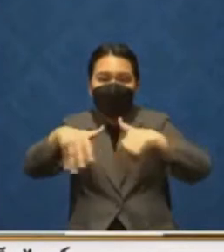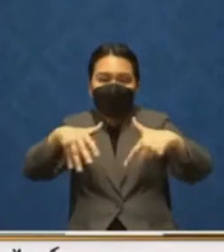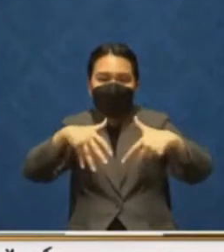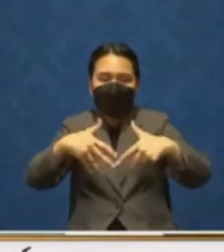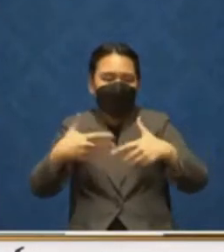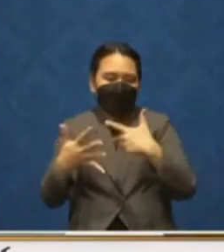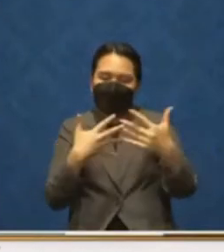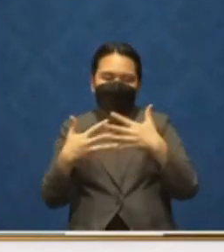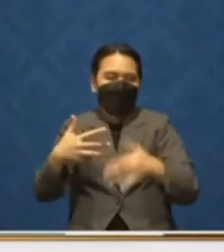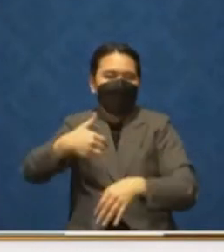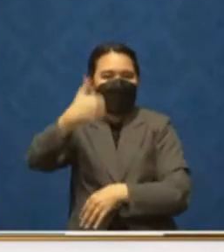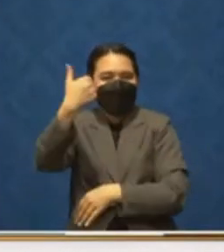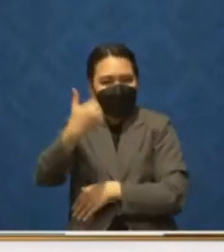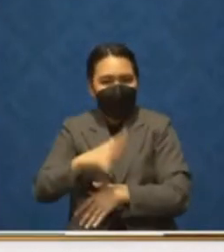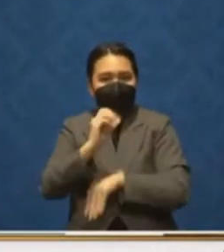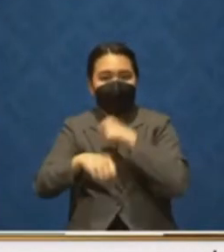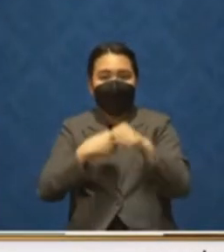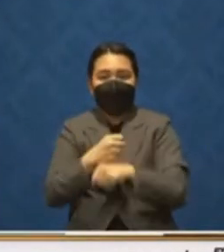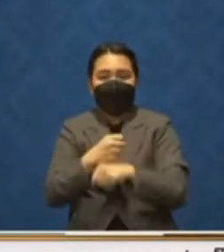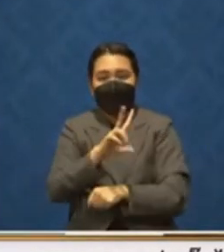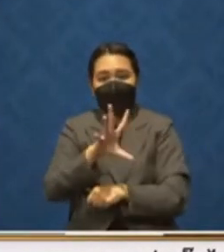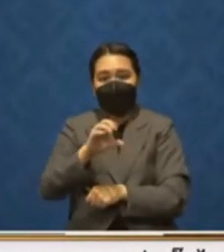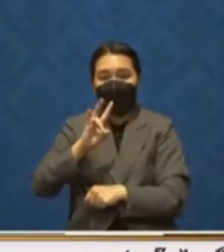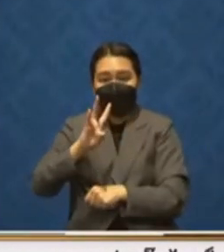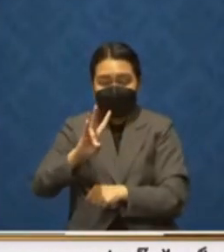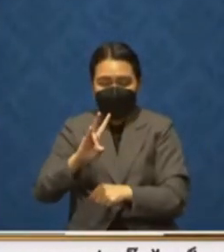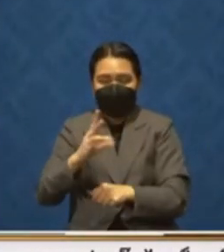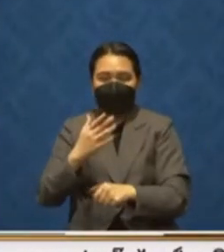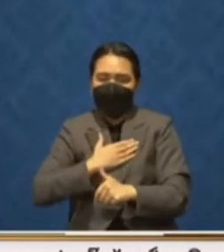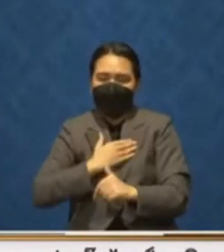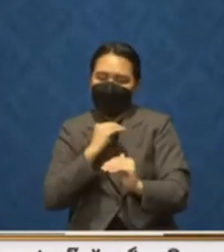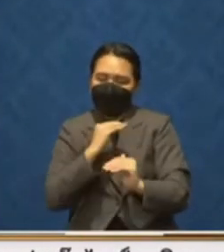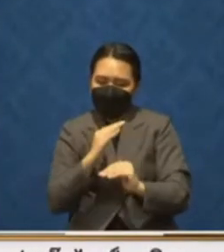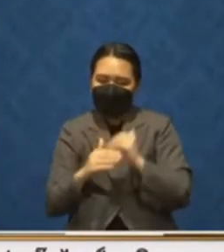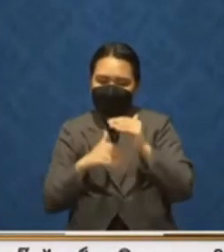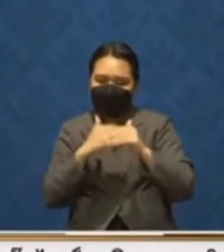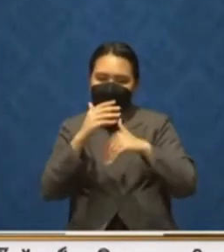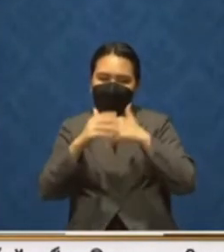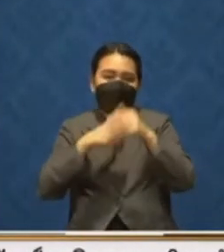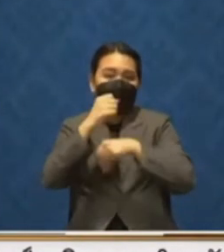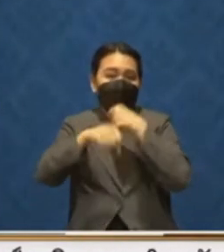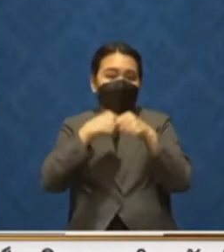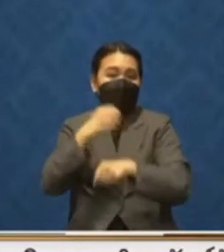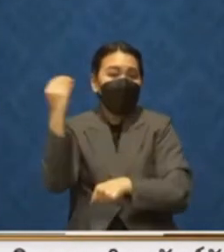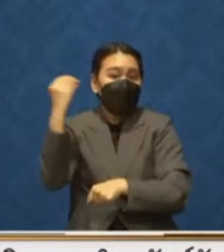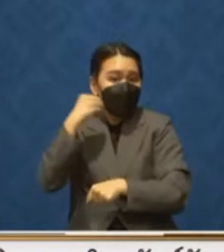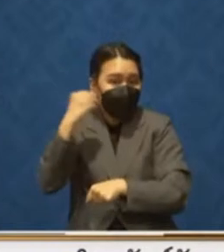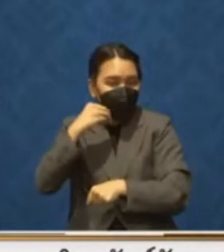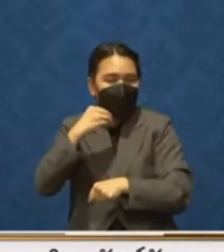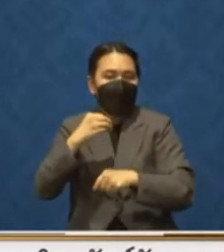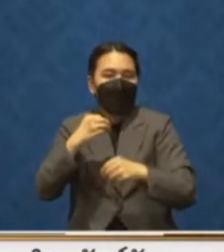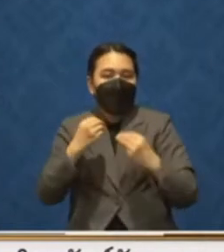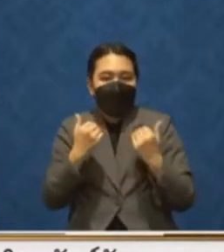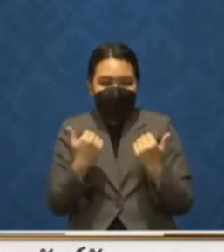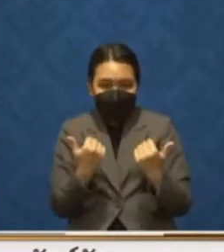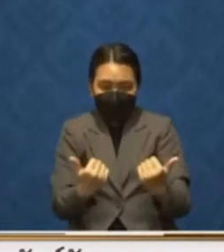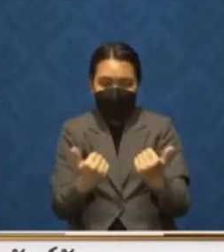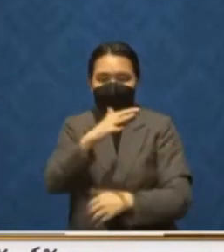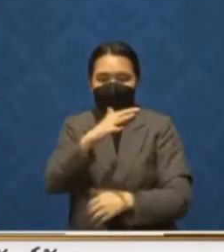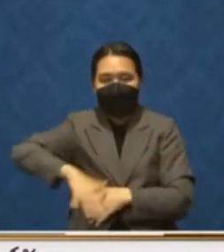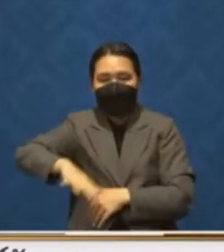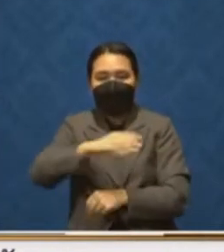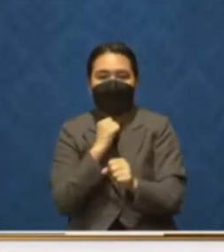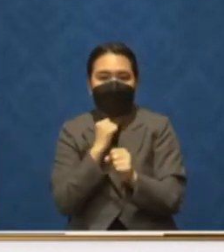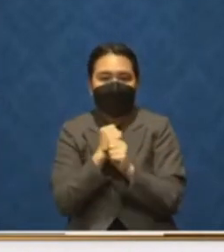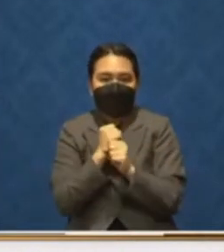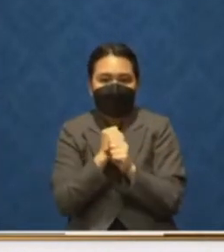ตั้งหลายปีห้าเจ็ดต้นมาการประเมินค่าเราดีขึ้นเกือบทุกปีกำลังยกกลับไม่ได้จนปัจจุบันนะครับเราทำในเรื่องของเออ